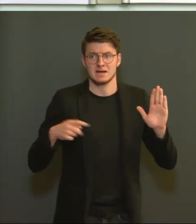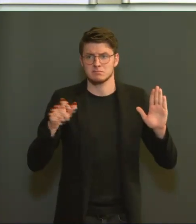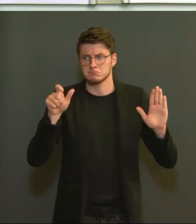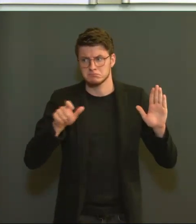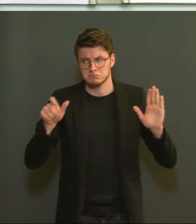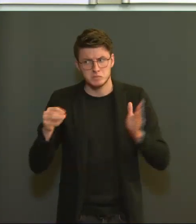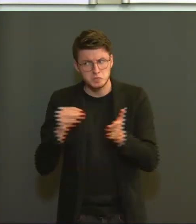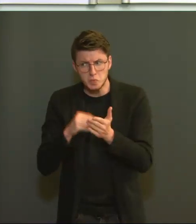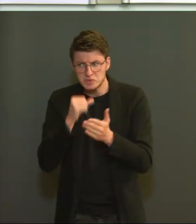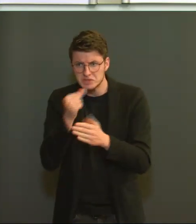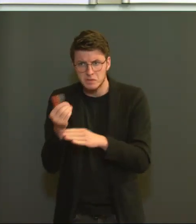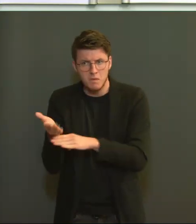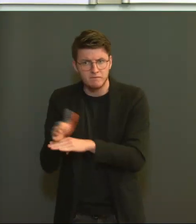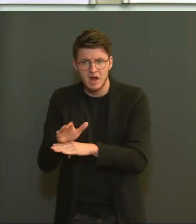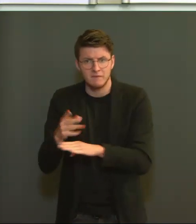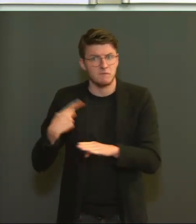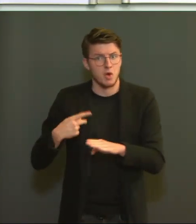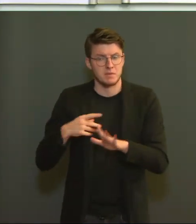van de overlijdens.